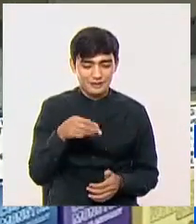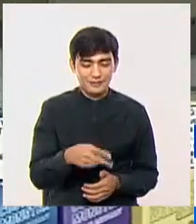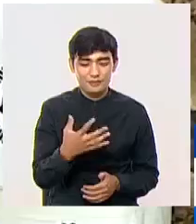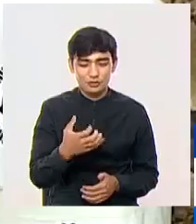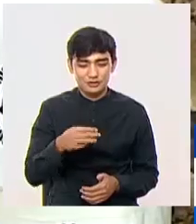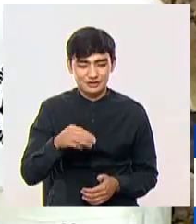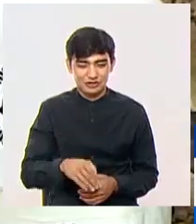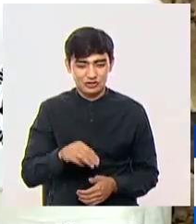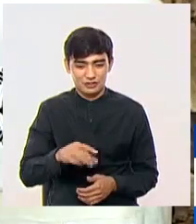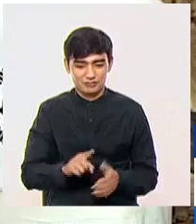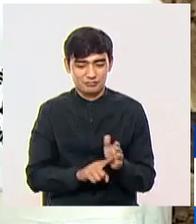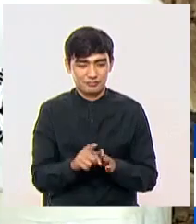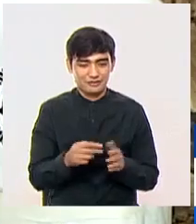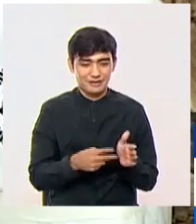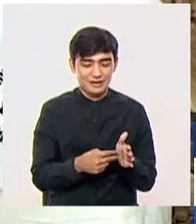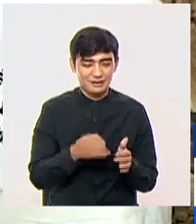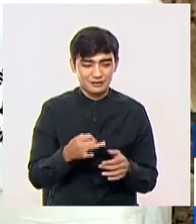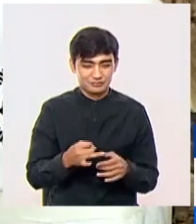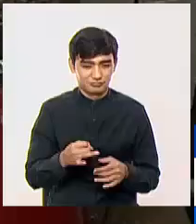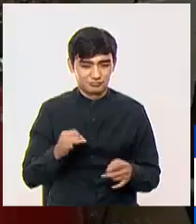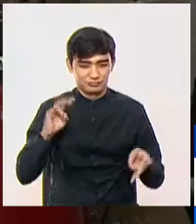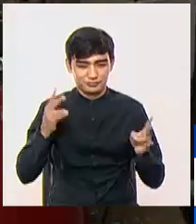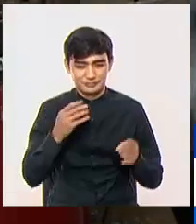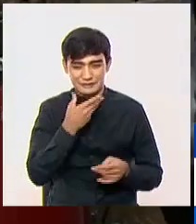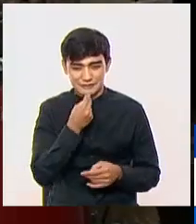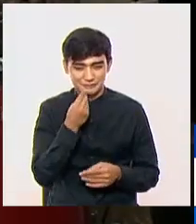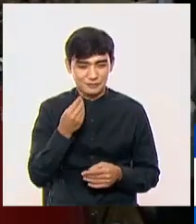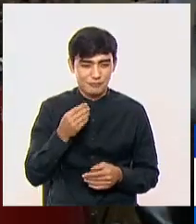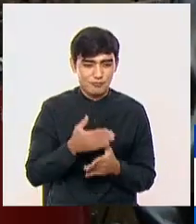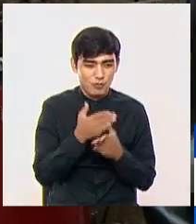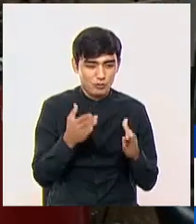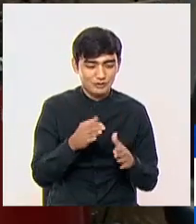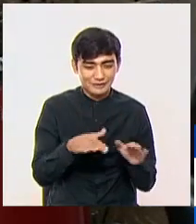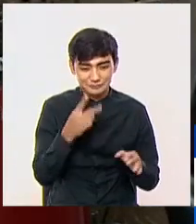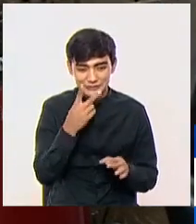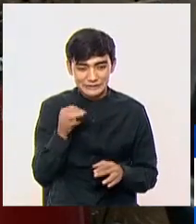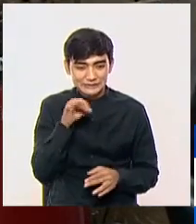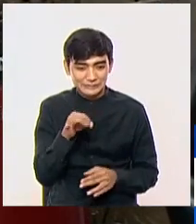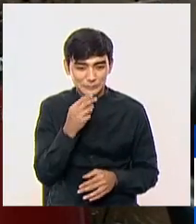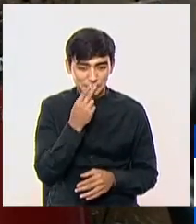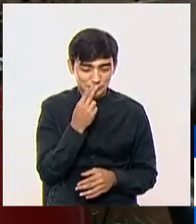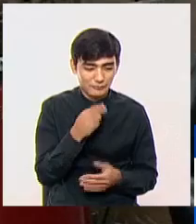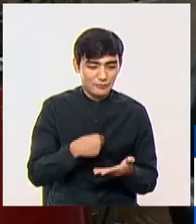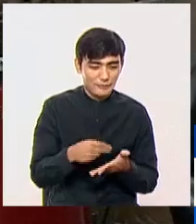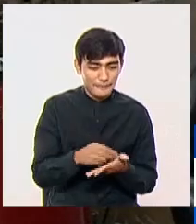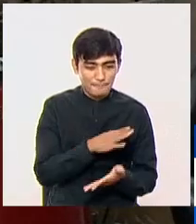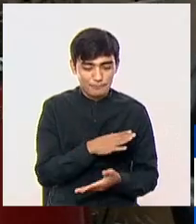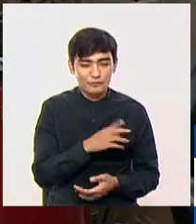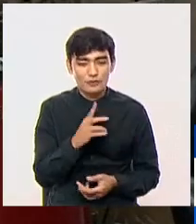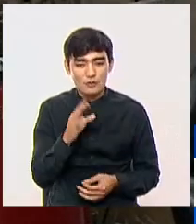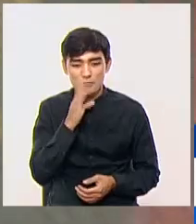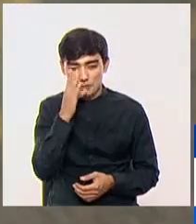2500 тенге. Яркий дизайн, огромный ассортимент сладких ароматов все больше вызывает интерес у подростков. И далеко не все